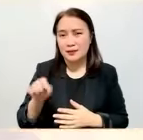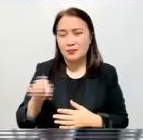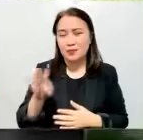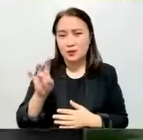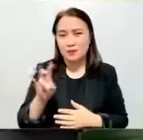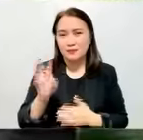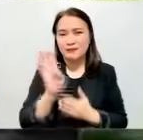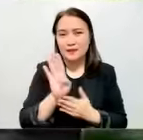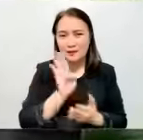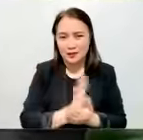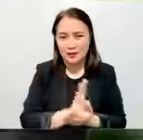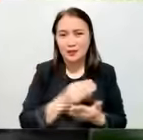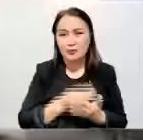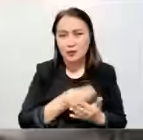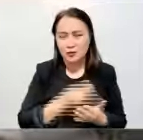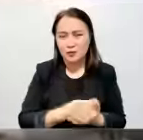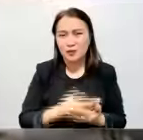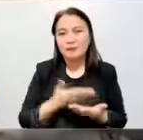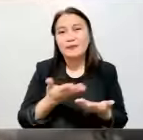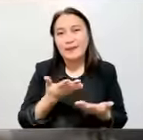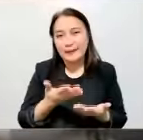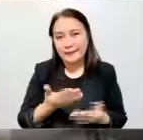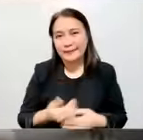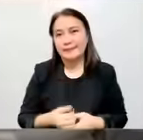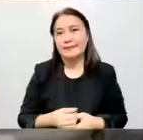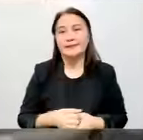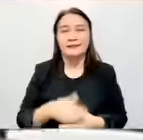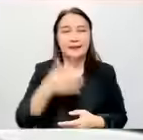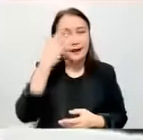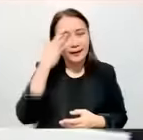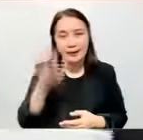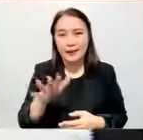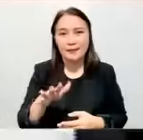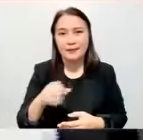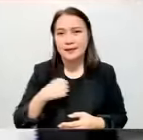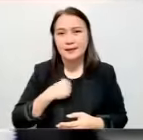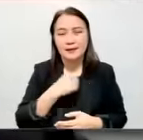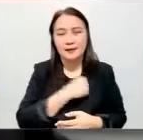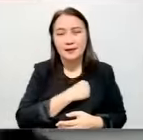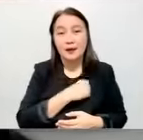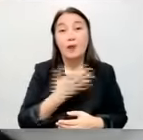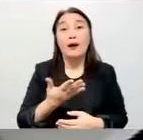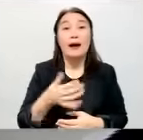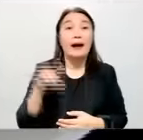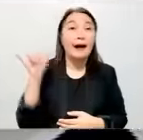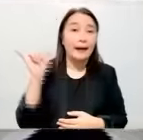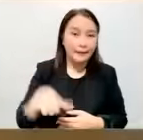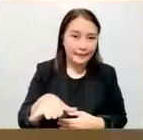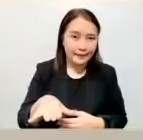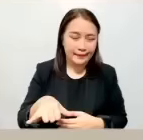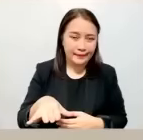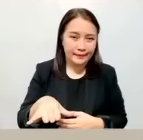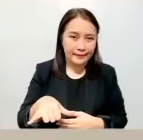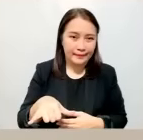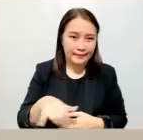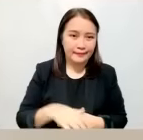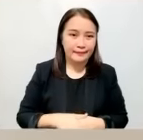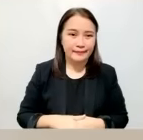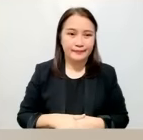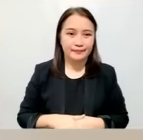pondo. Baka kaya hindi ito alam ng senadora ay dahil absent siya. Actually, for our